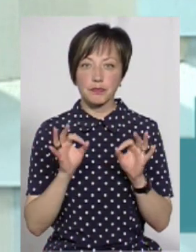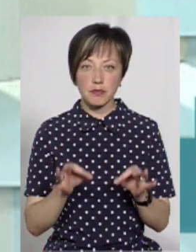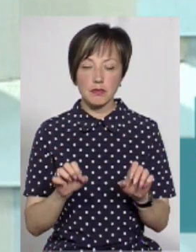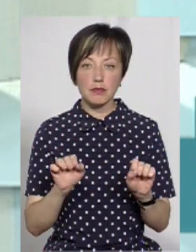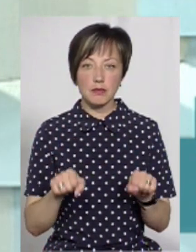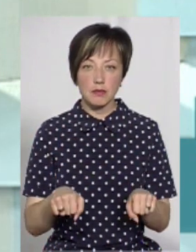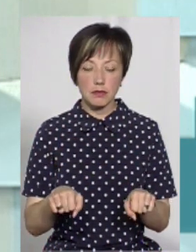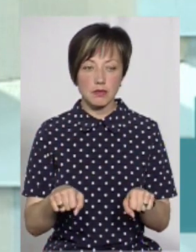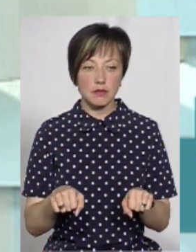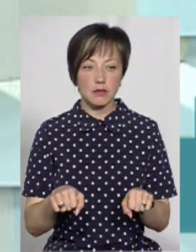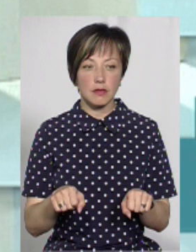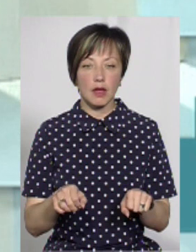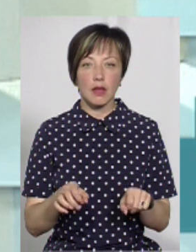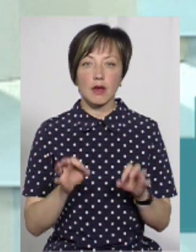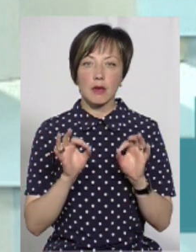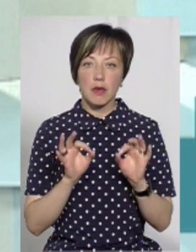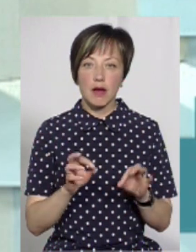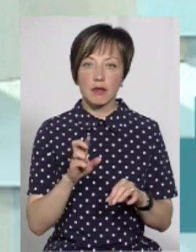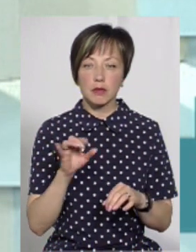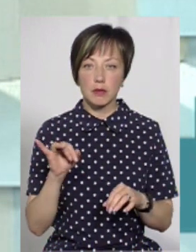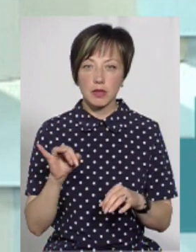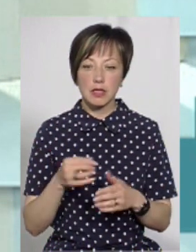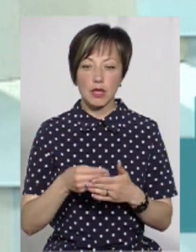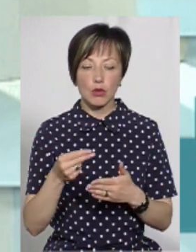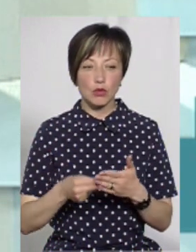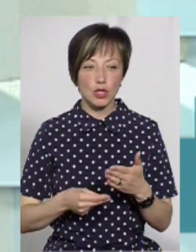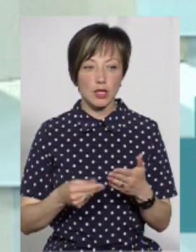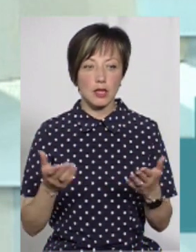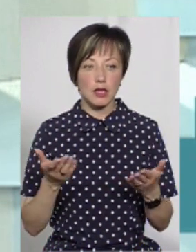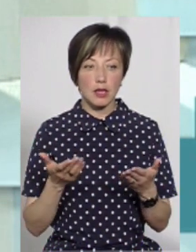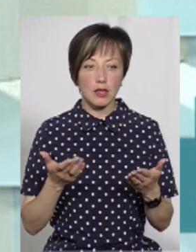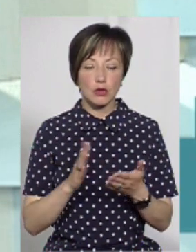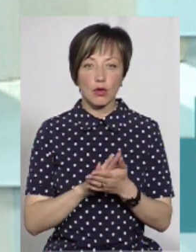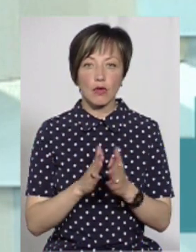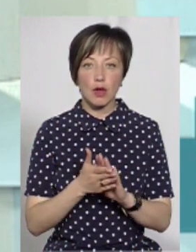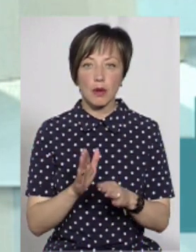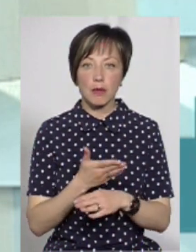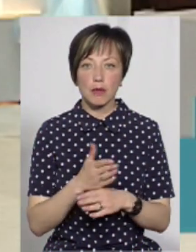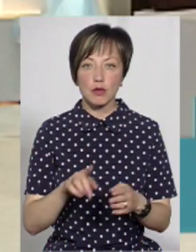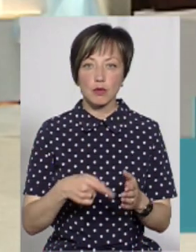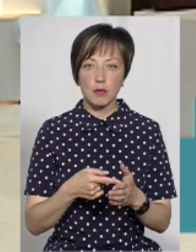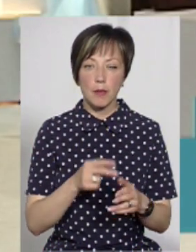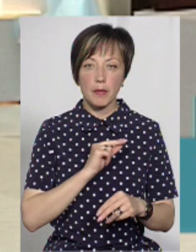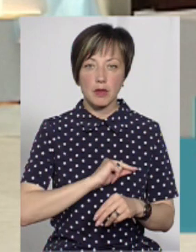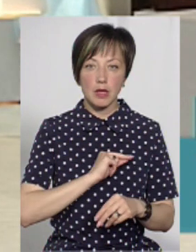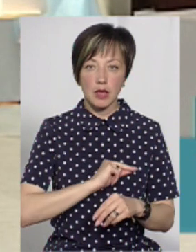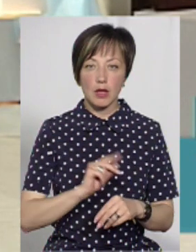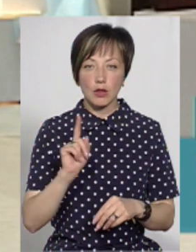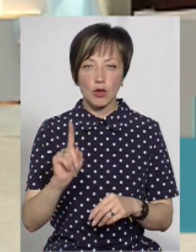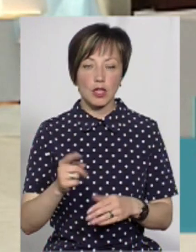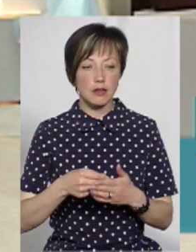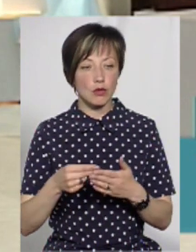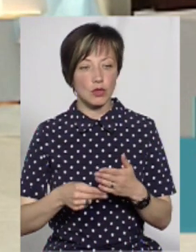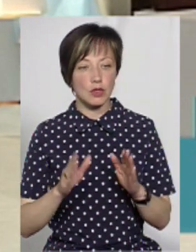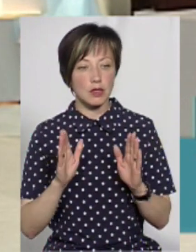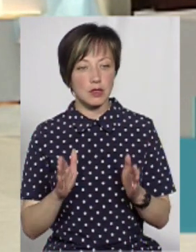Правильно, можливо, навіть правильніше було б, да, заключати якісь договори між муніципального співробітництва. Вони, до речі, заключаються